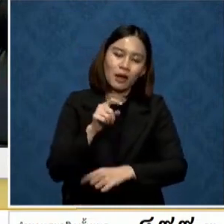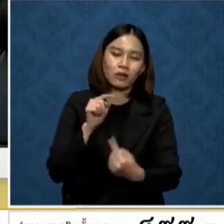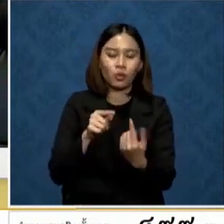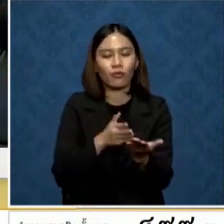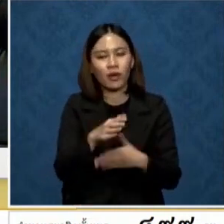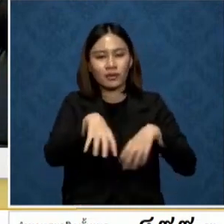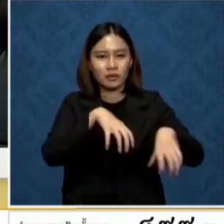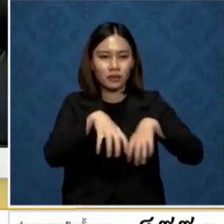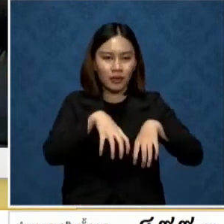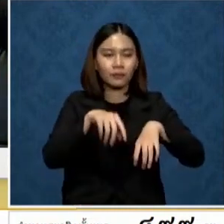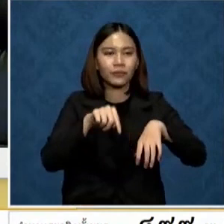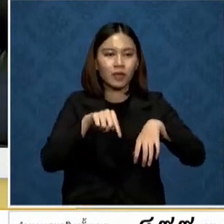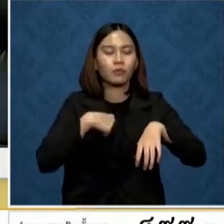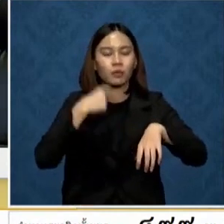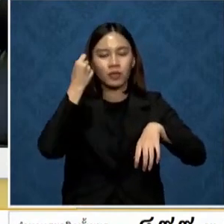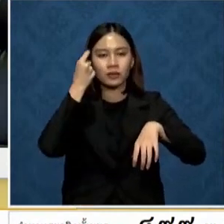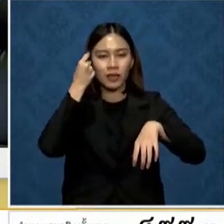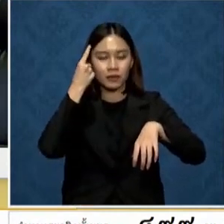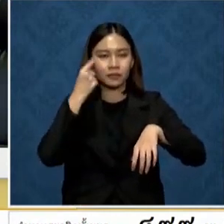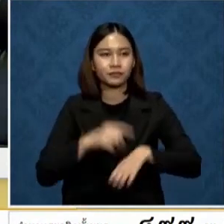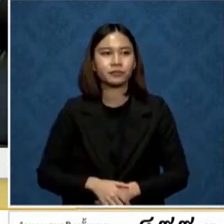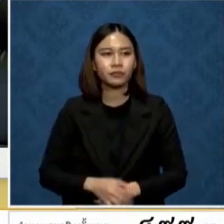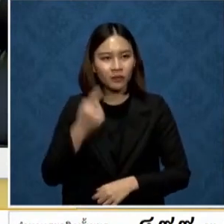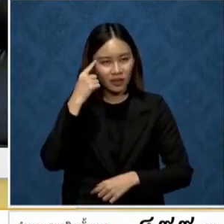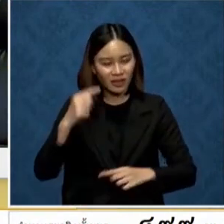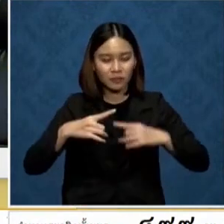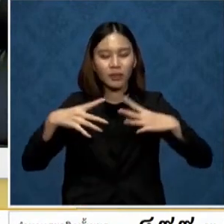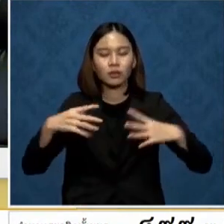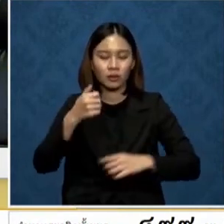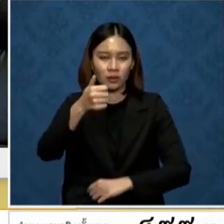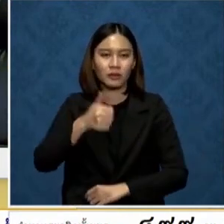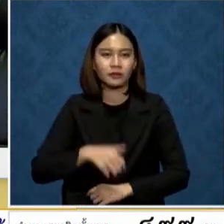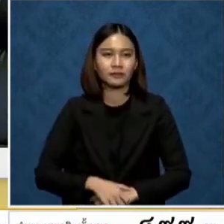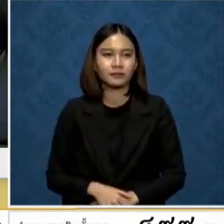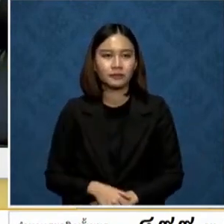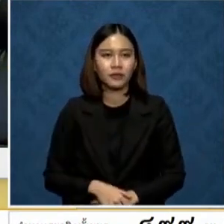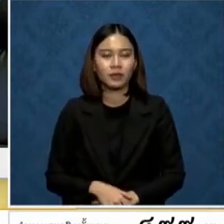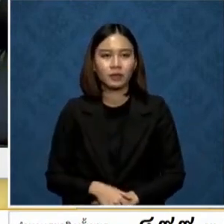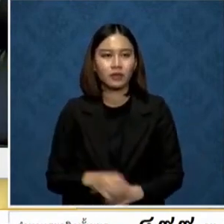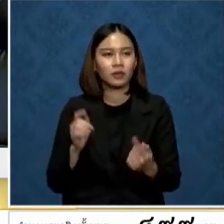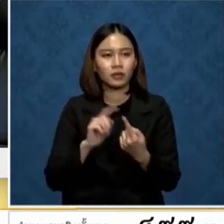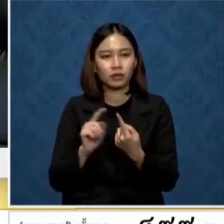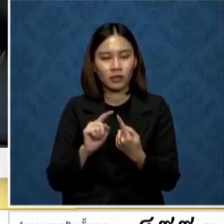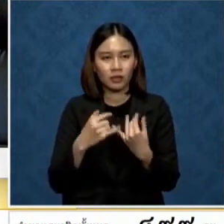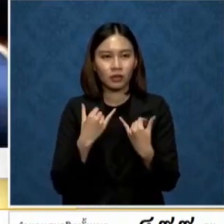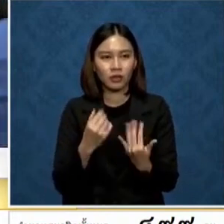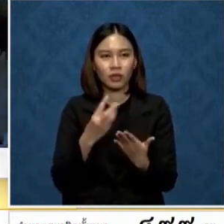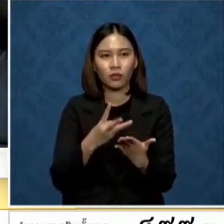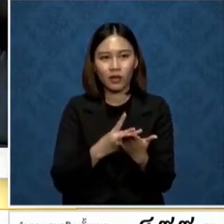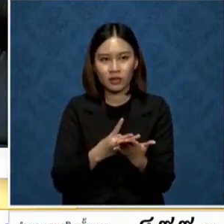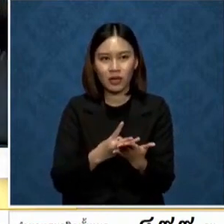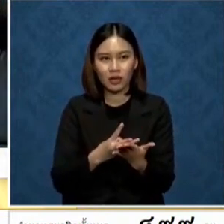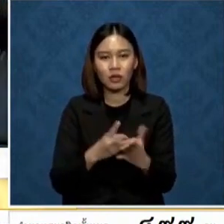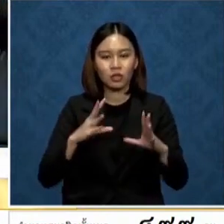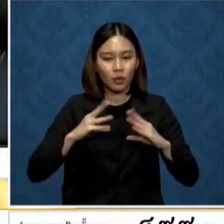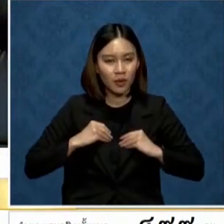บริหารนะครับซึ่งผมเข้าใจดีครับเรื่องแบบนี้เห็นต่างกันได้แน่นอนเอ่อกลับมาอีกทีนึงครับว่าตอนนี้เราอยู่ในวาระรับหลัก